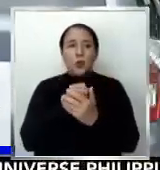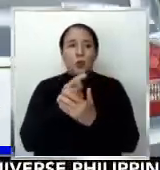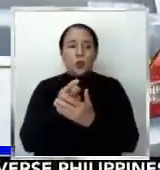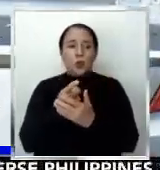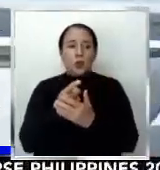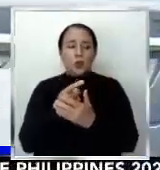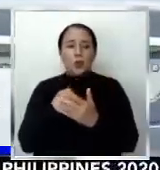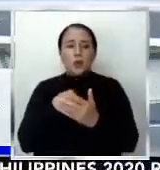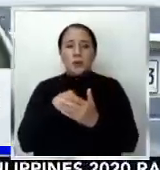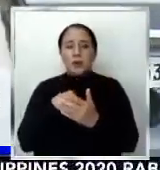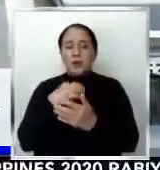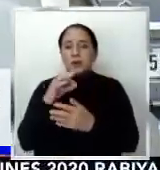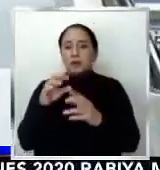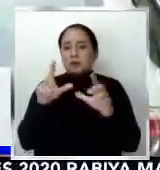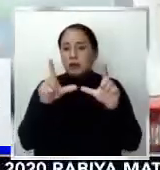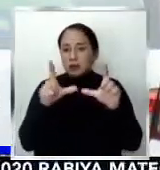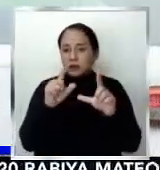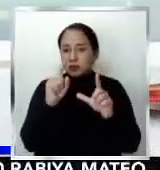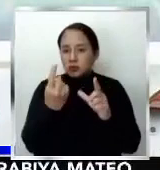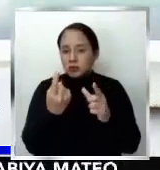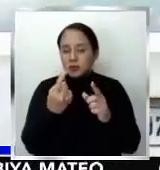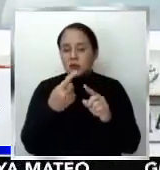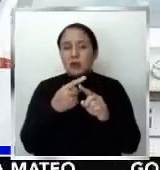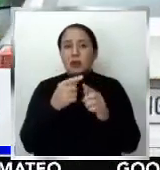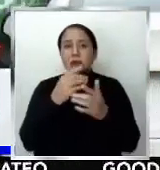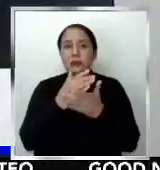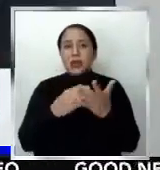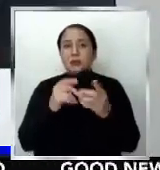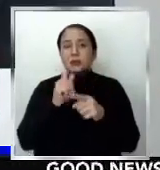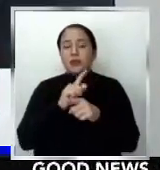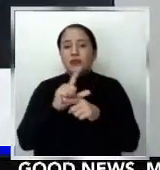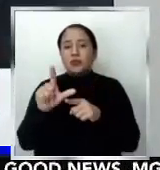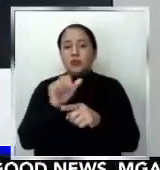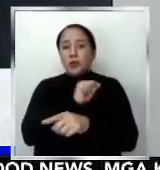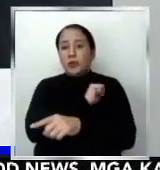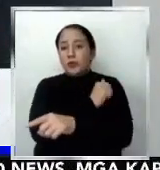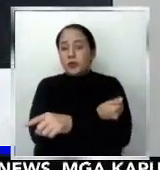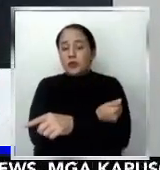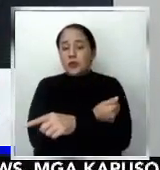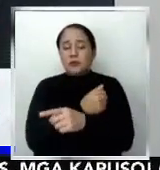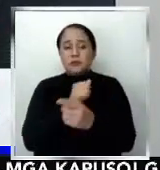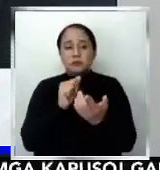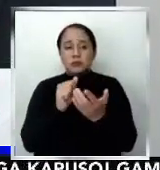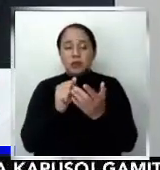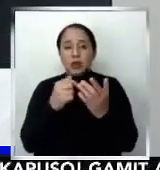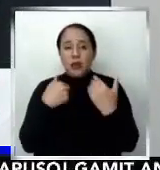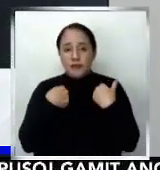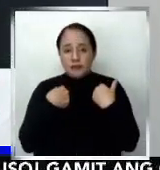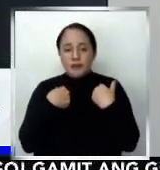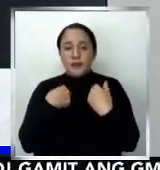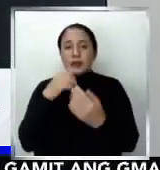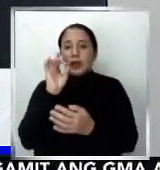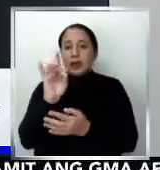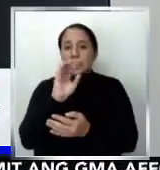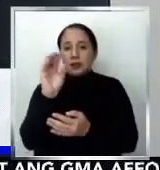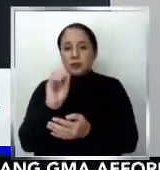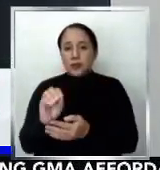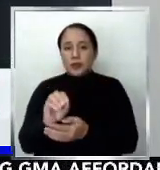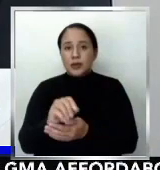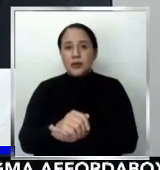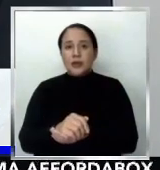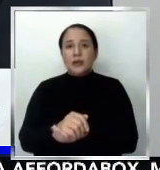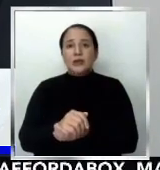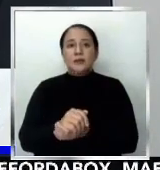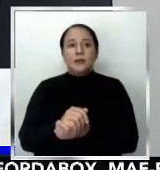lamang. Karamihan sa kanila, Provisional Authority lamang ang hawak. 80% po ng TNVS